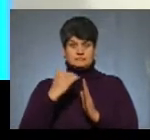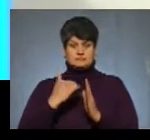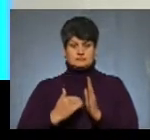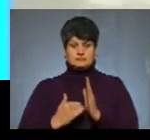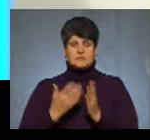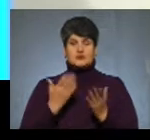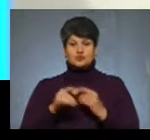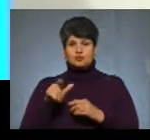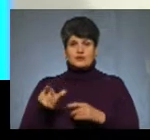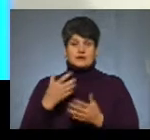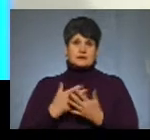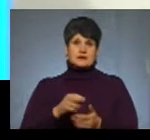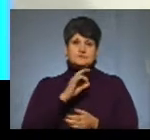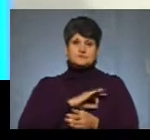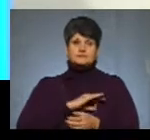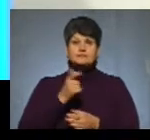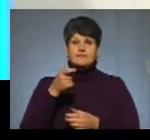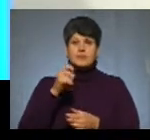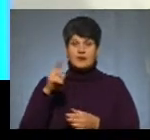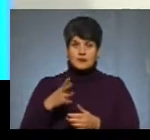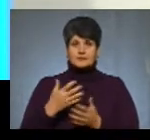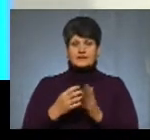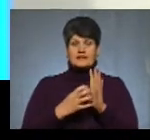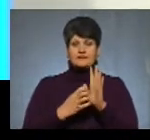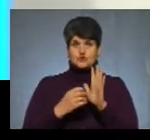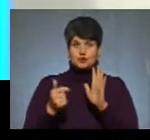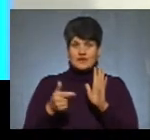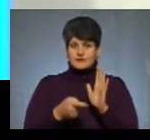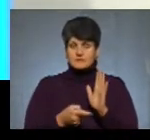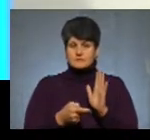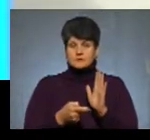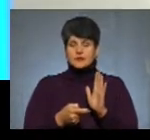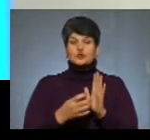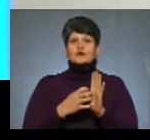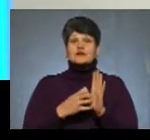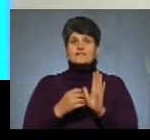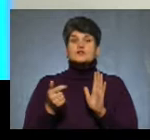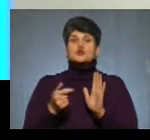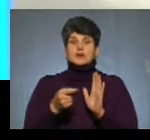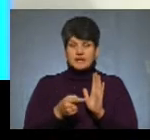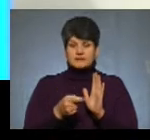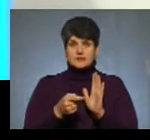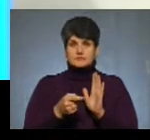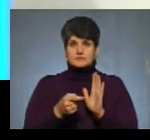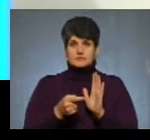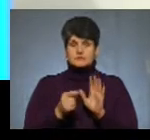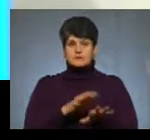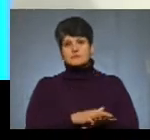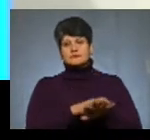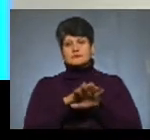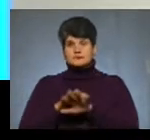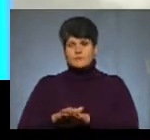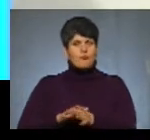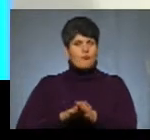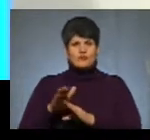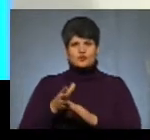Якщо людина, наприклад, спожила природнього газу на 900 гривень, то на 900 гривень покриється